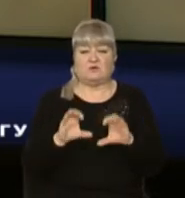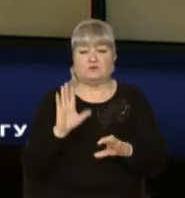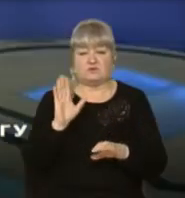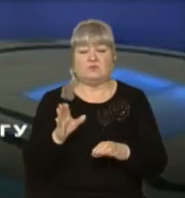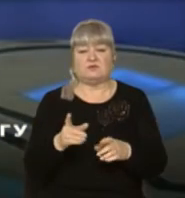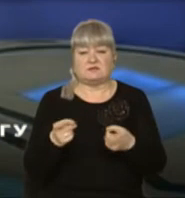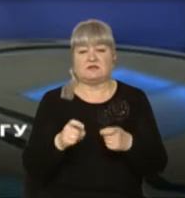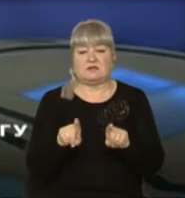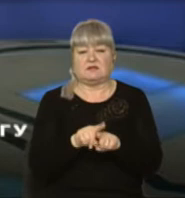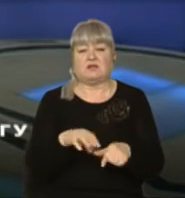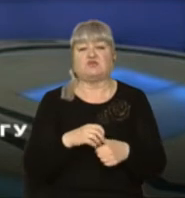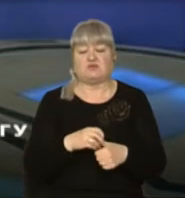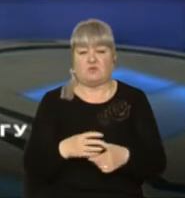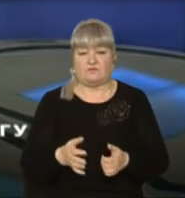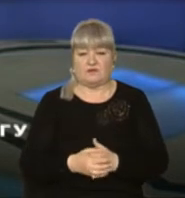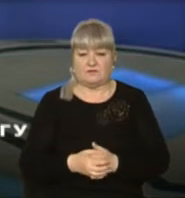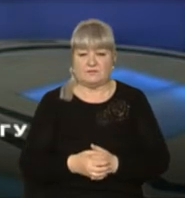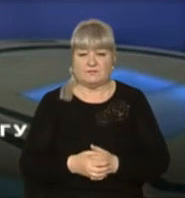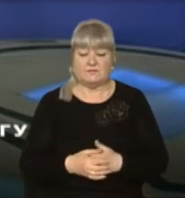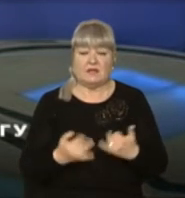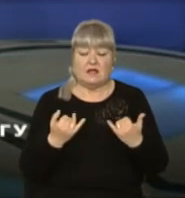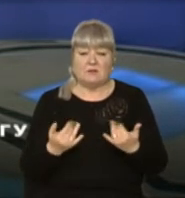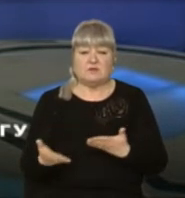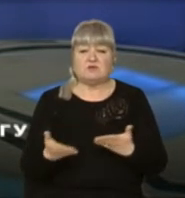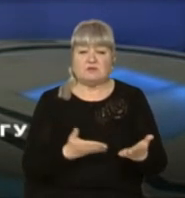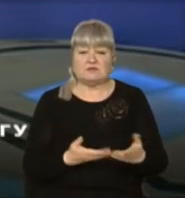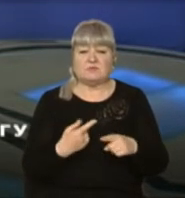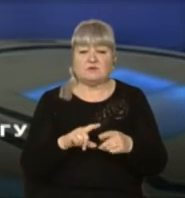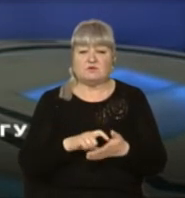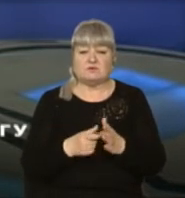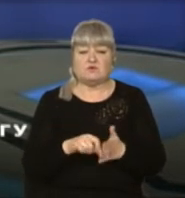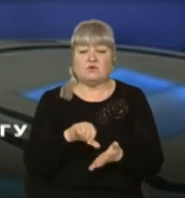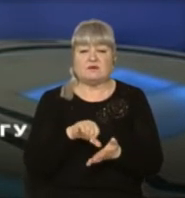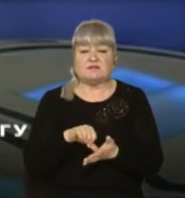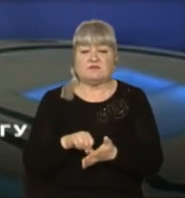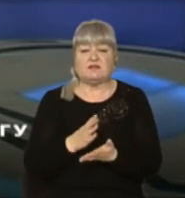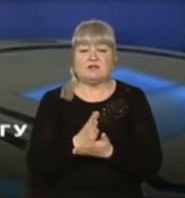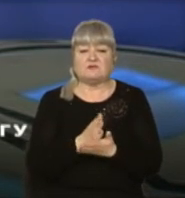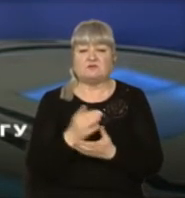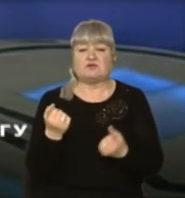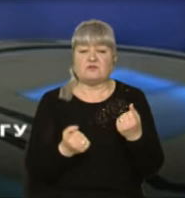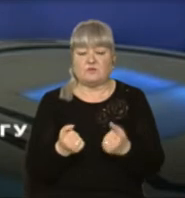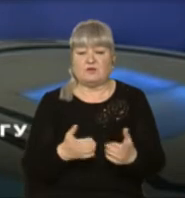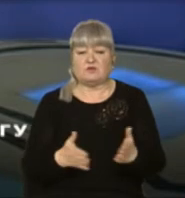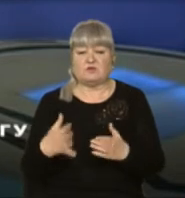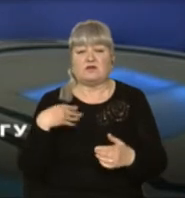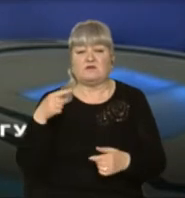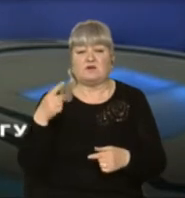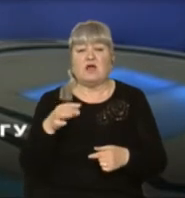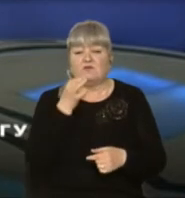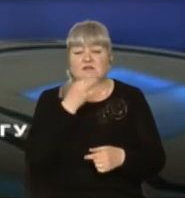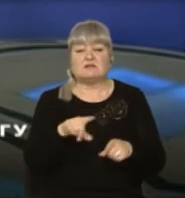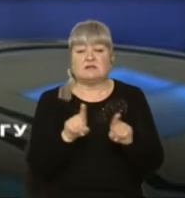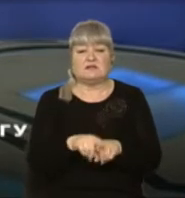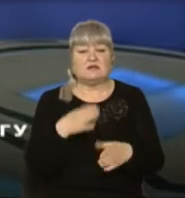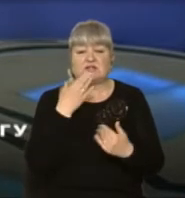чиновників. Власне, ми сьогодні також і запрошували до цієї студії представників служби автомобільних доріг Львівщини. Проте вони сказали також, що